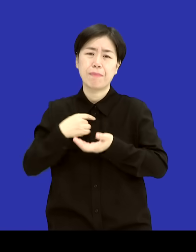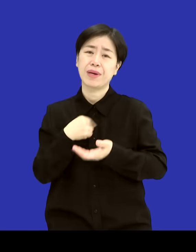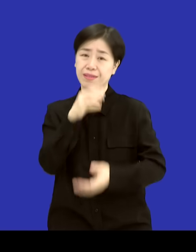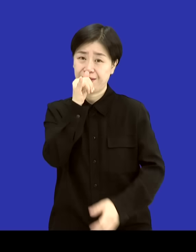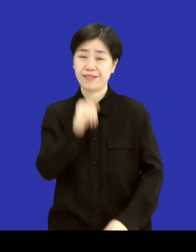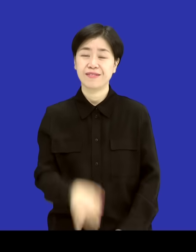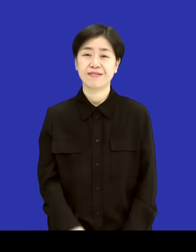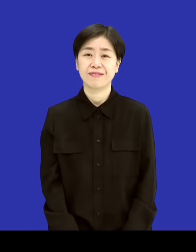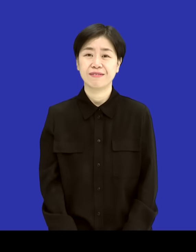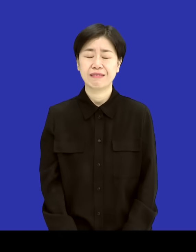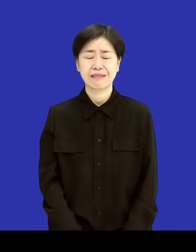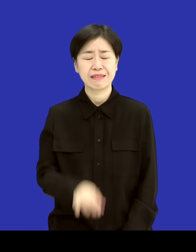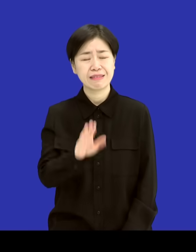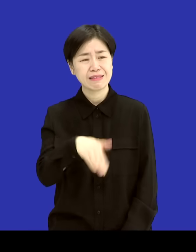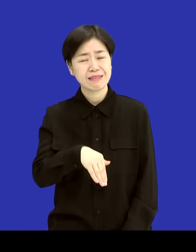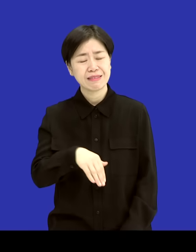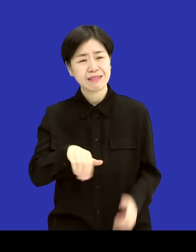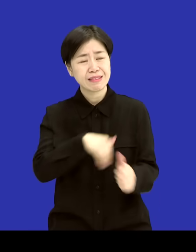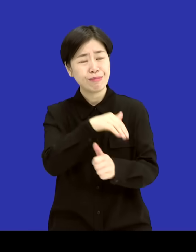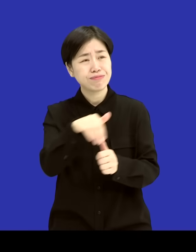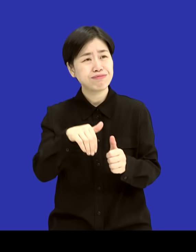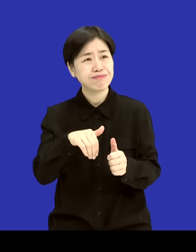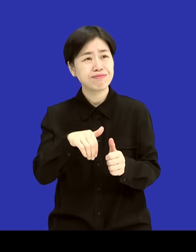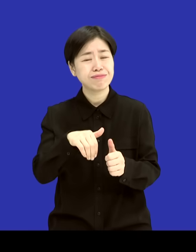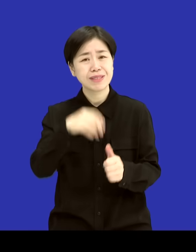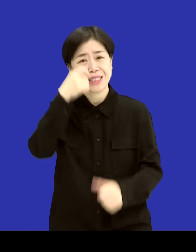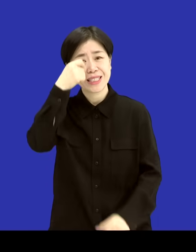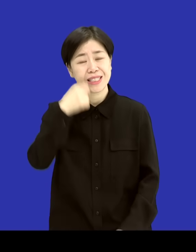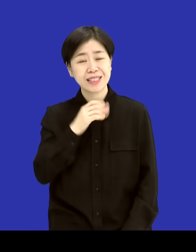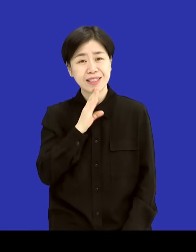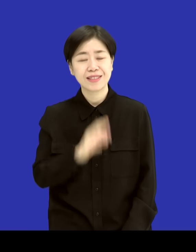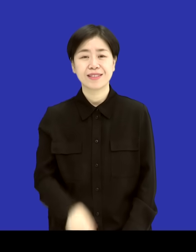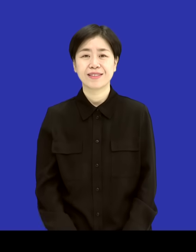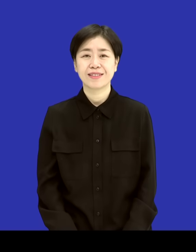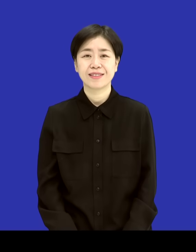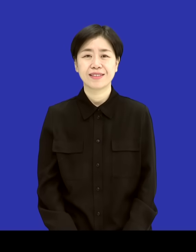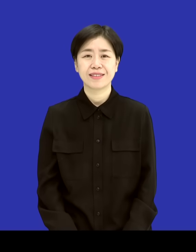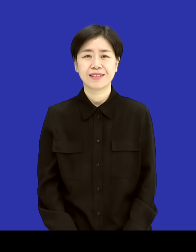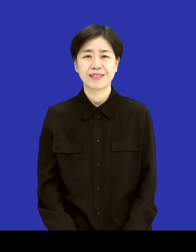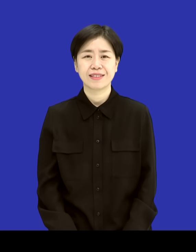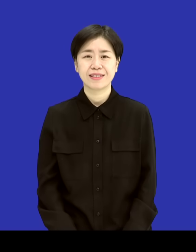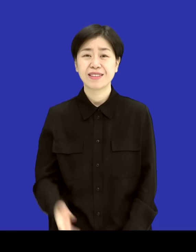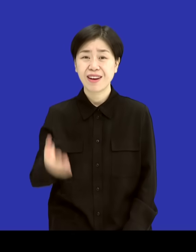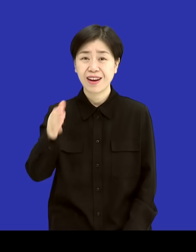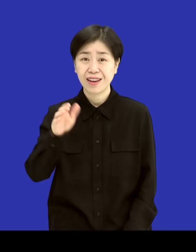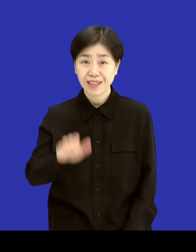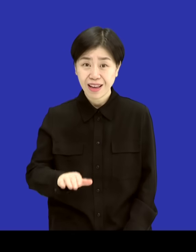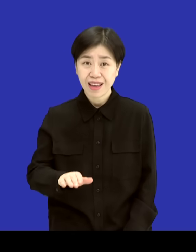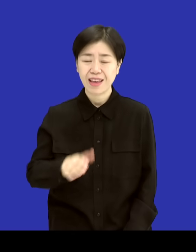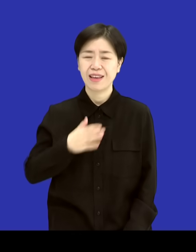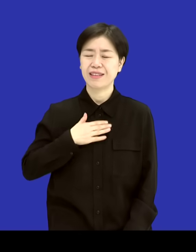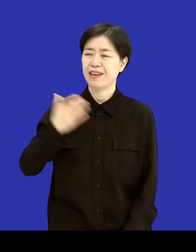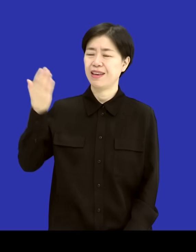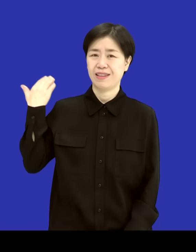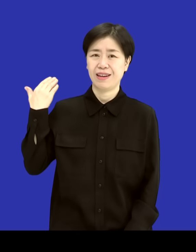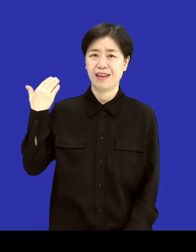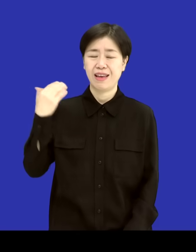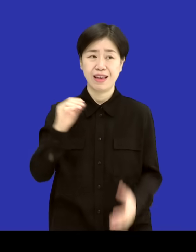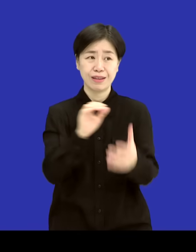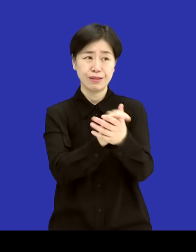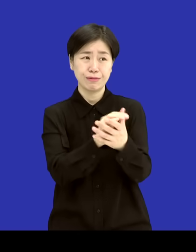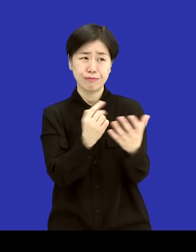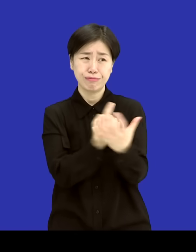너무 안쓰러워. 좀 그런 근데 생각해 보면 제가 좀 피해 다녀 좀